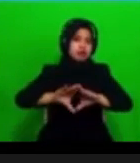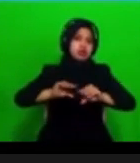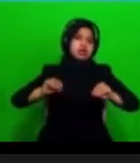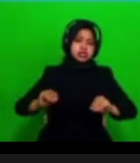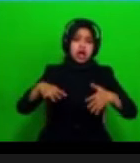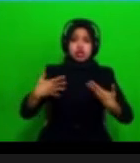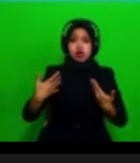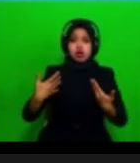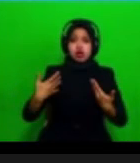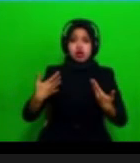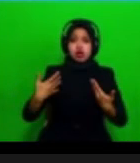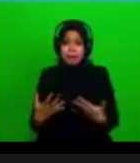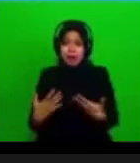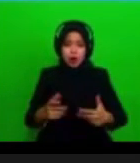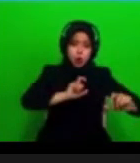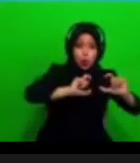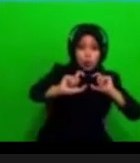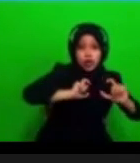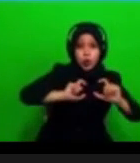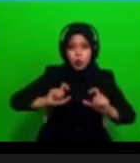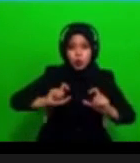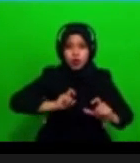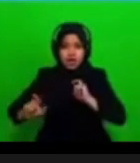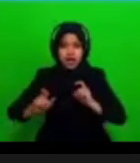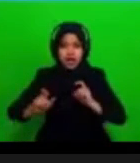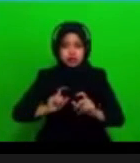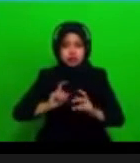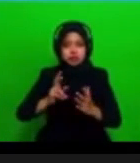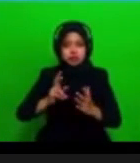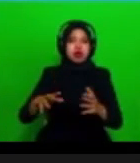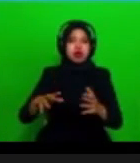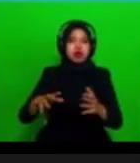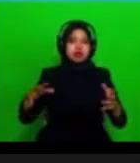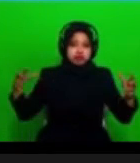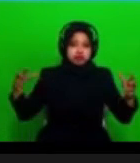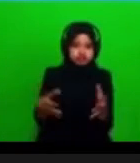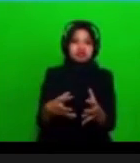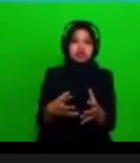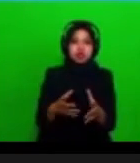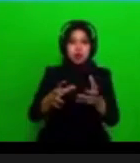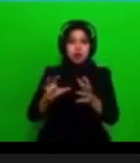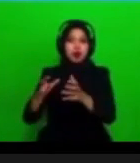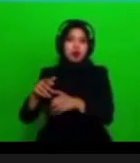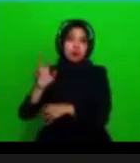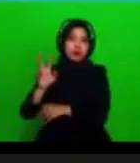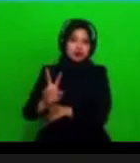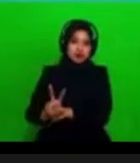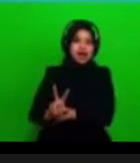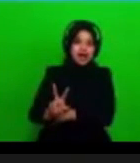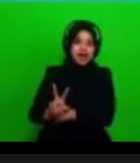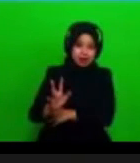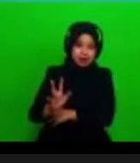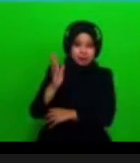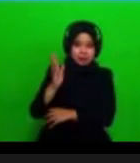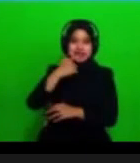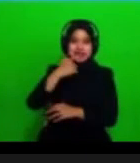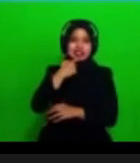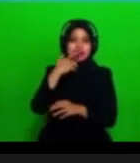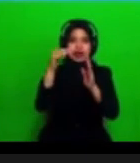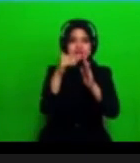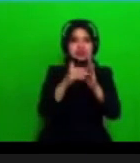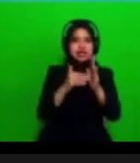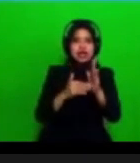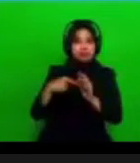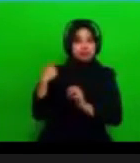kerja, serta bagaimana kita mengkomunikasikan program-program terobosan ini dalam kelompok kedua yang akan kami paparkan, yaitu